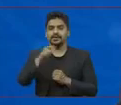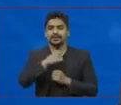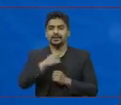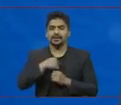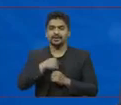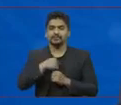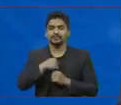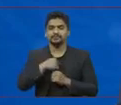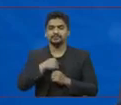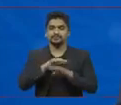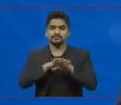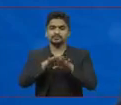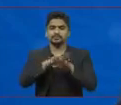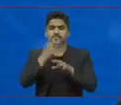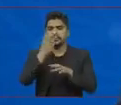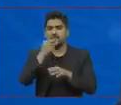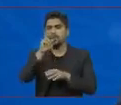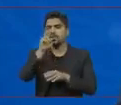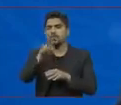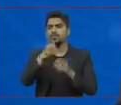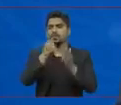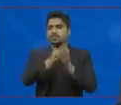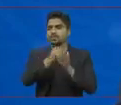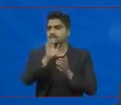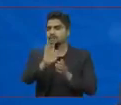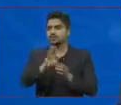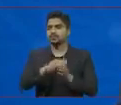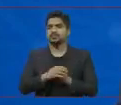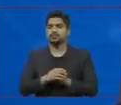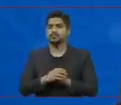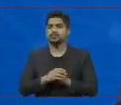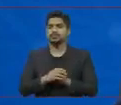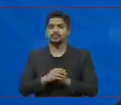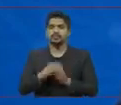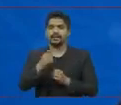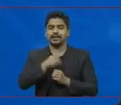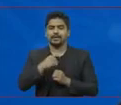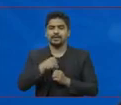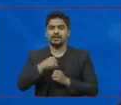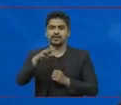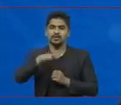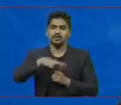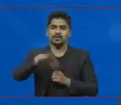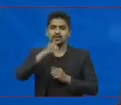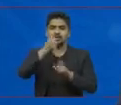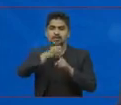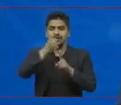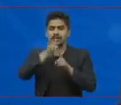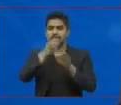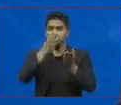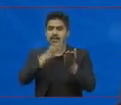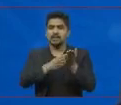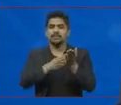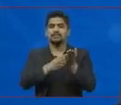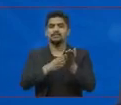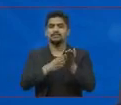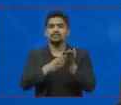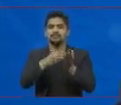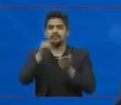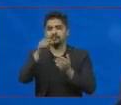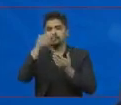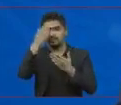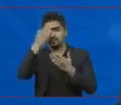हामी धेरै अप्ठ्यारो अवस्थामा आइपुगेका छौँ। हामी सबैको प्रयासले मात्र